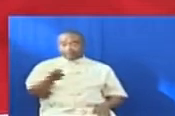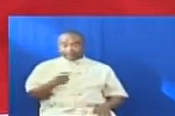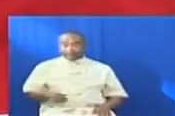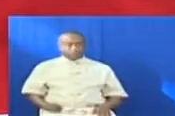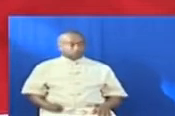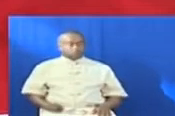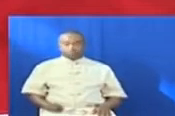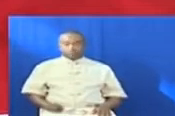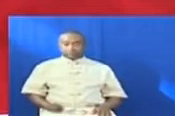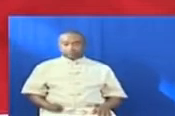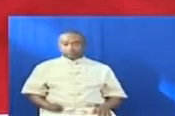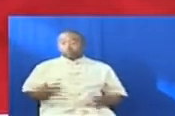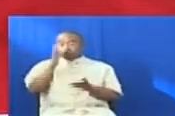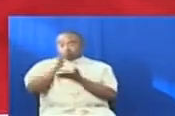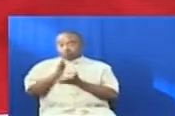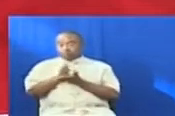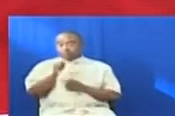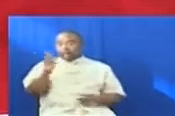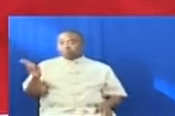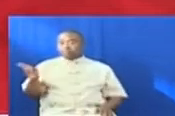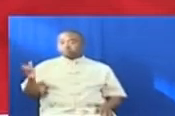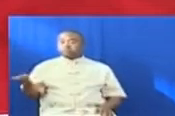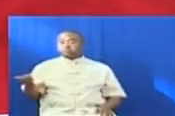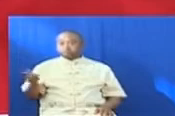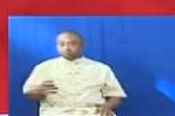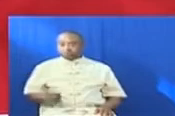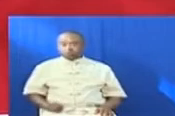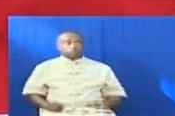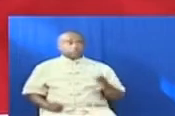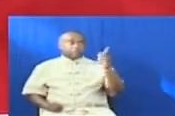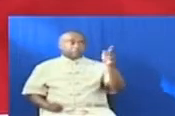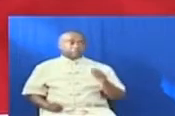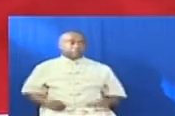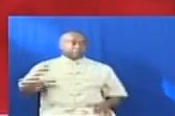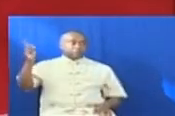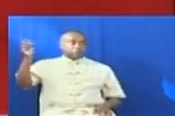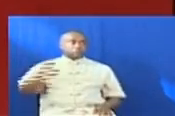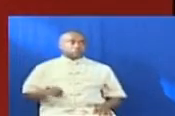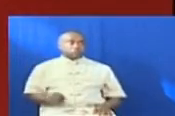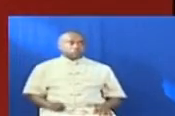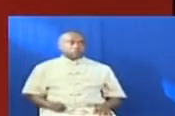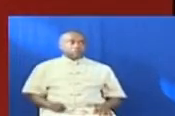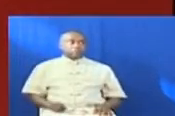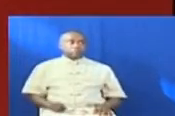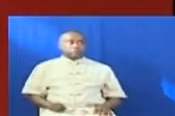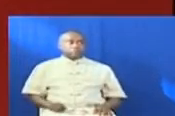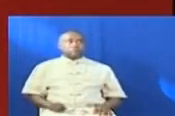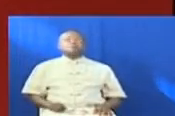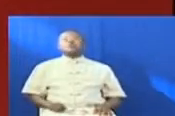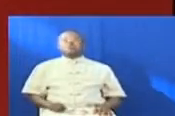kwa kweli halmashauri unajaribu kupitisha fedha